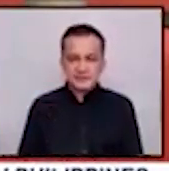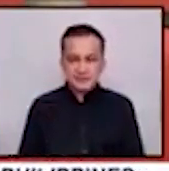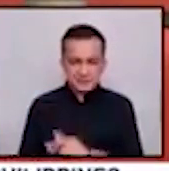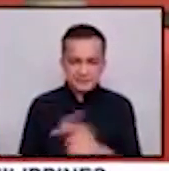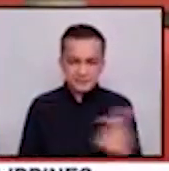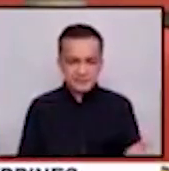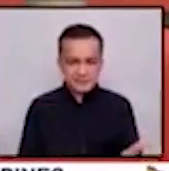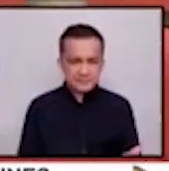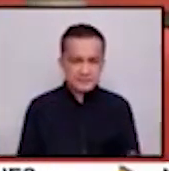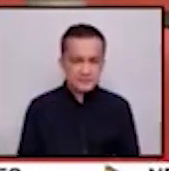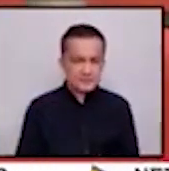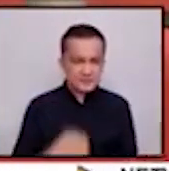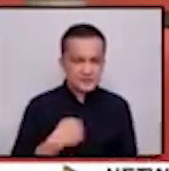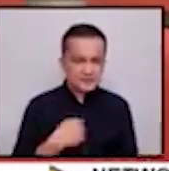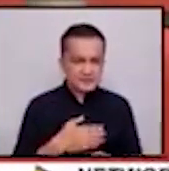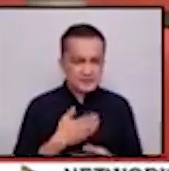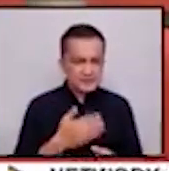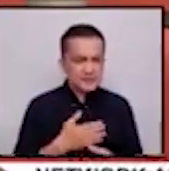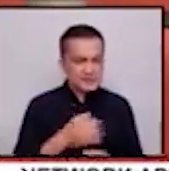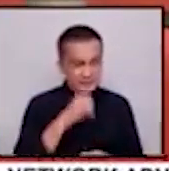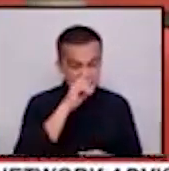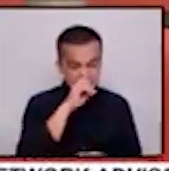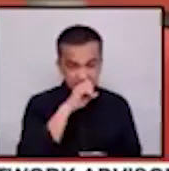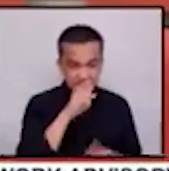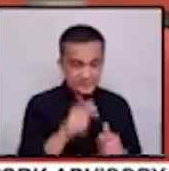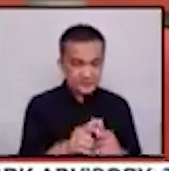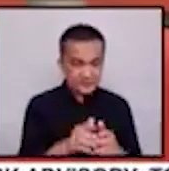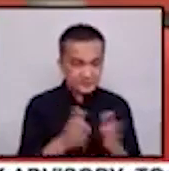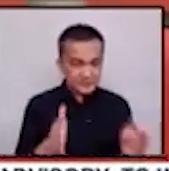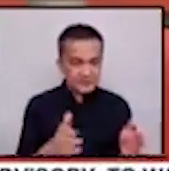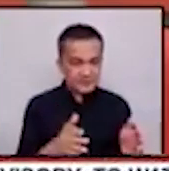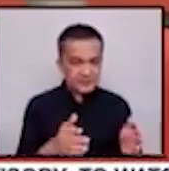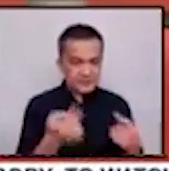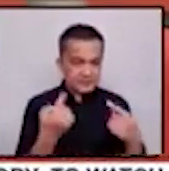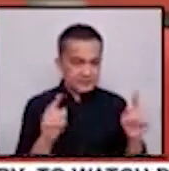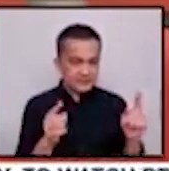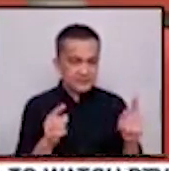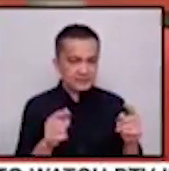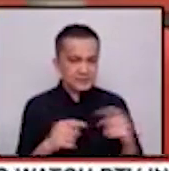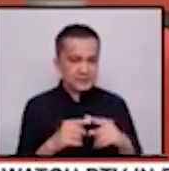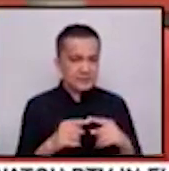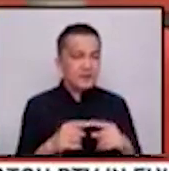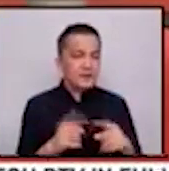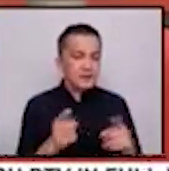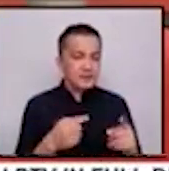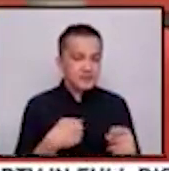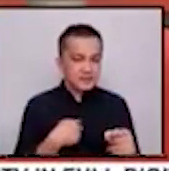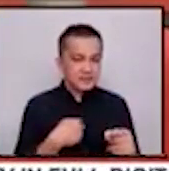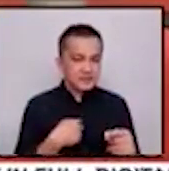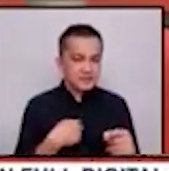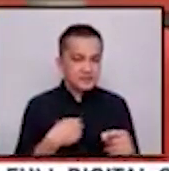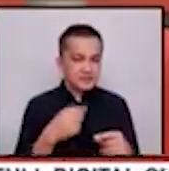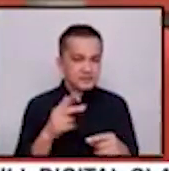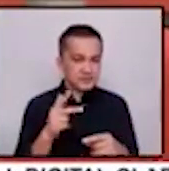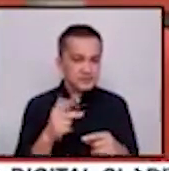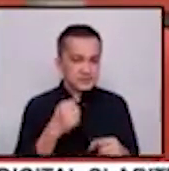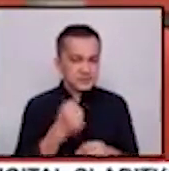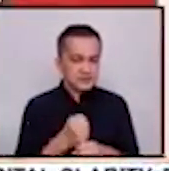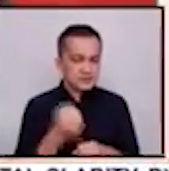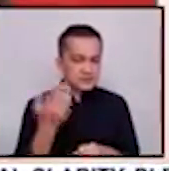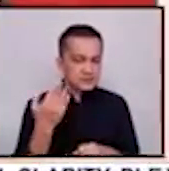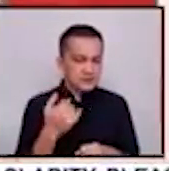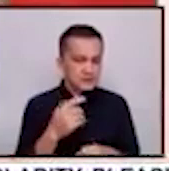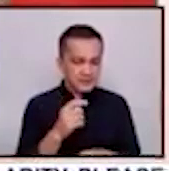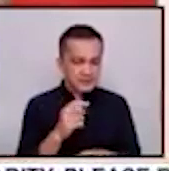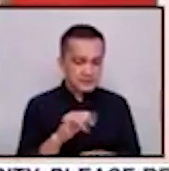our country. Siyempre, malaking achievement na to. Pero coincidentally, 23 years ago, Trinidad and Tobago